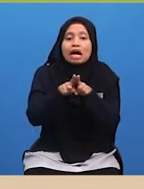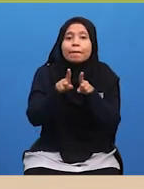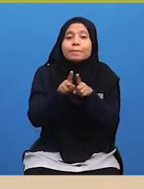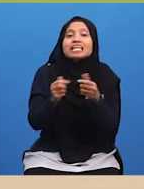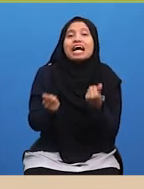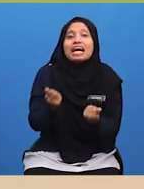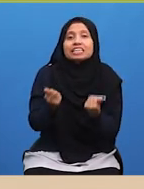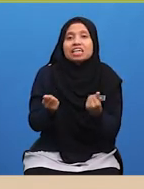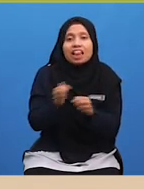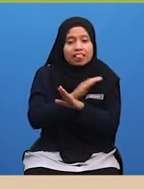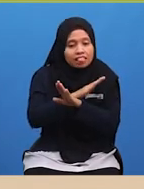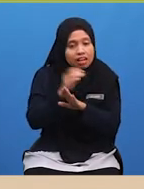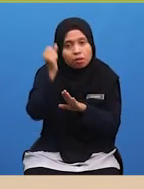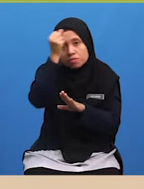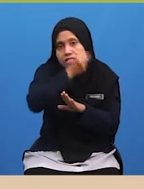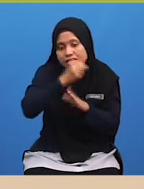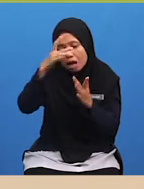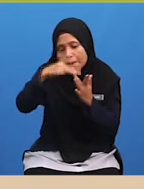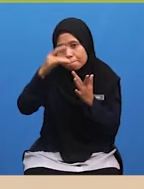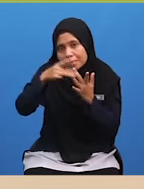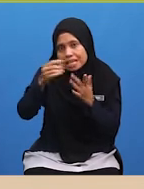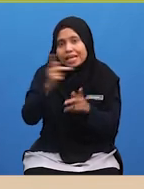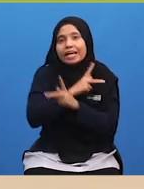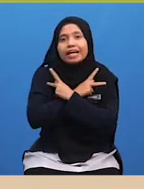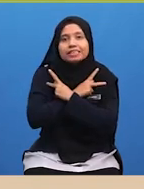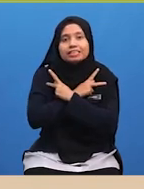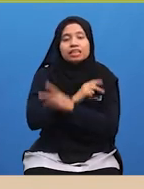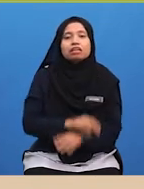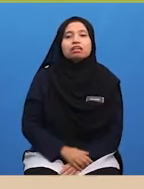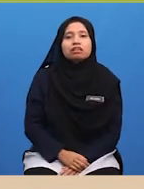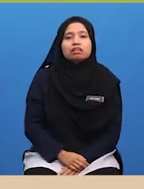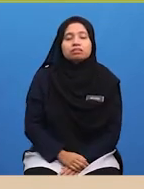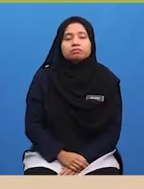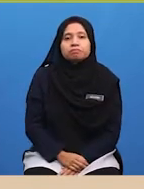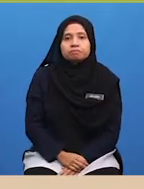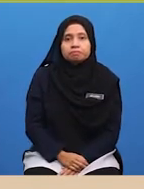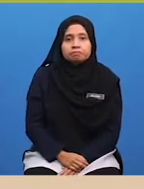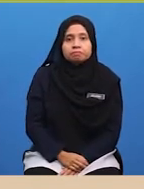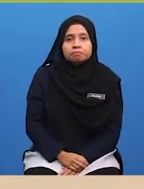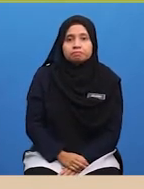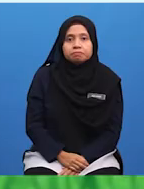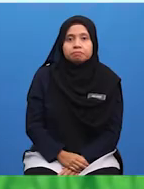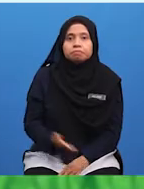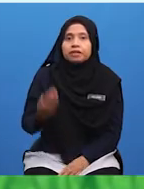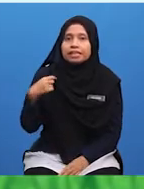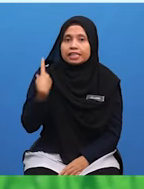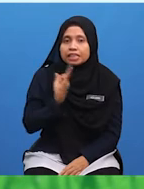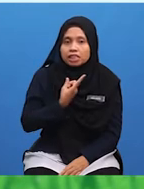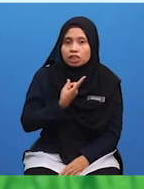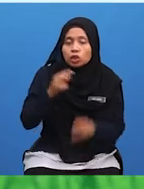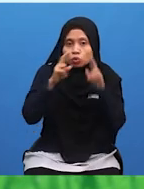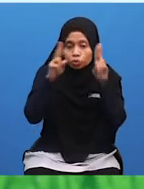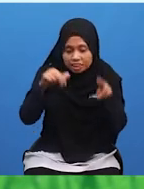rata tanpa bersikap pilih kasih. Baiklah, murid-murid. Marilah